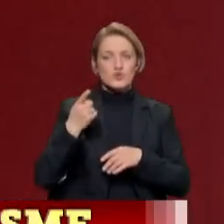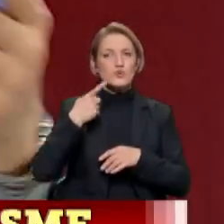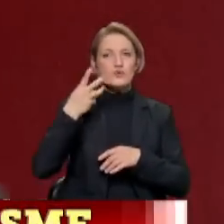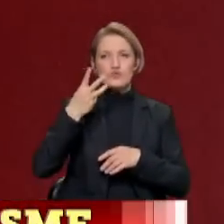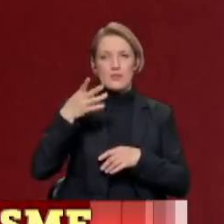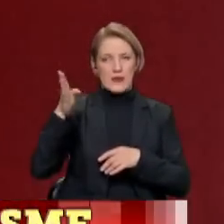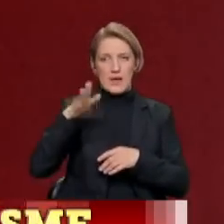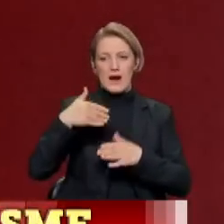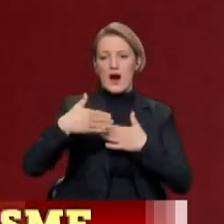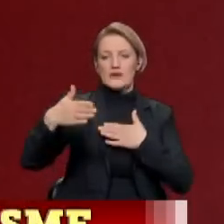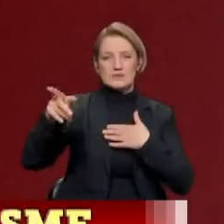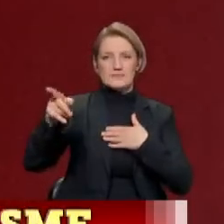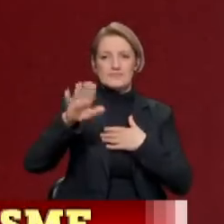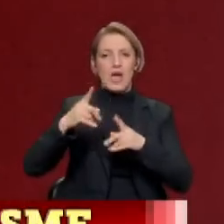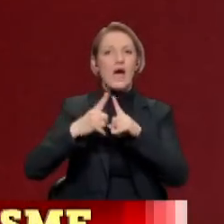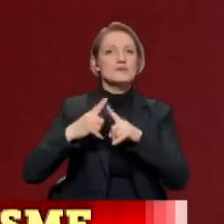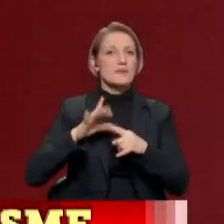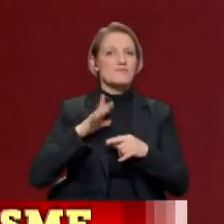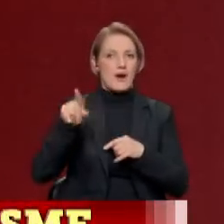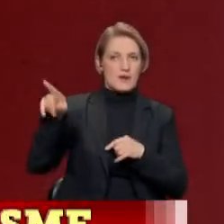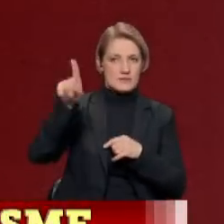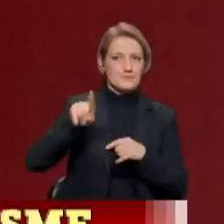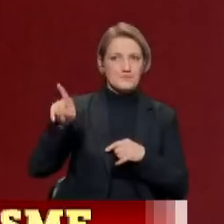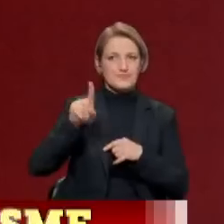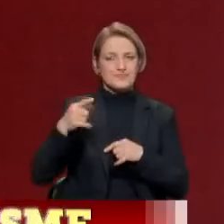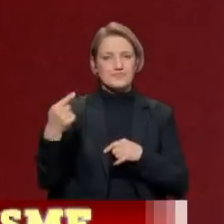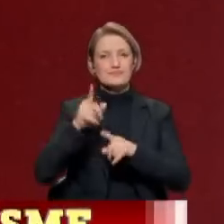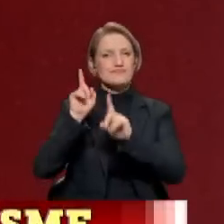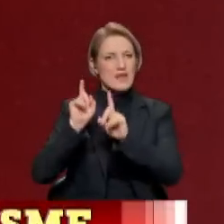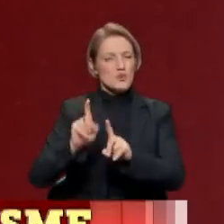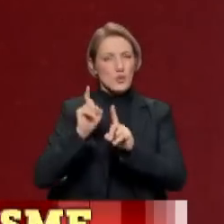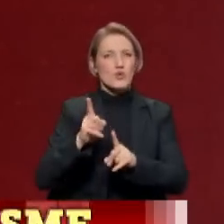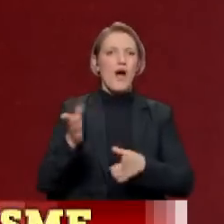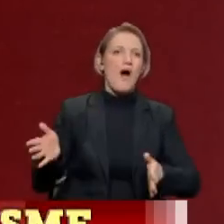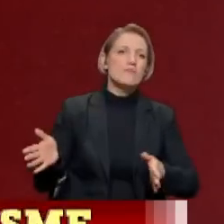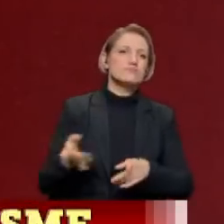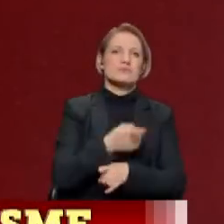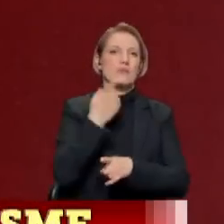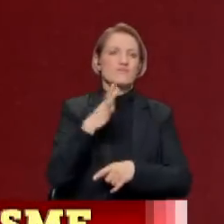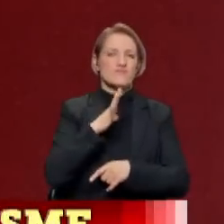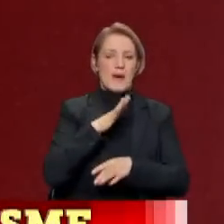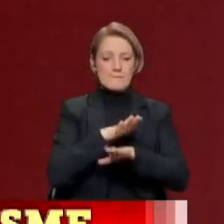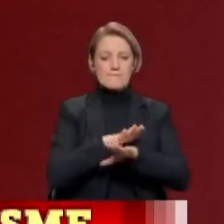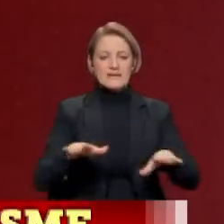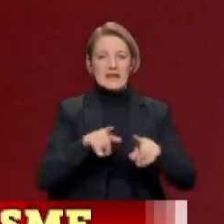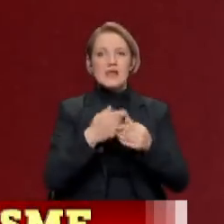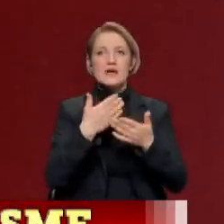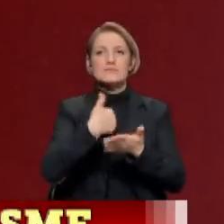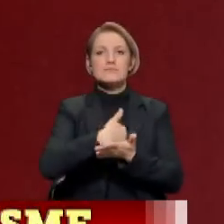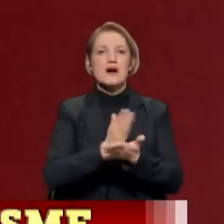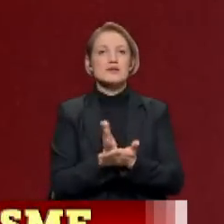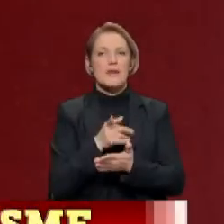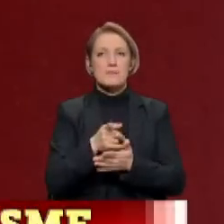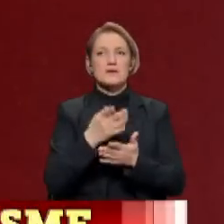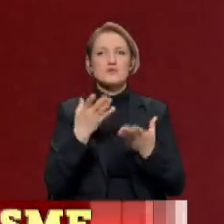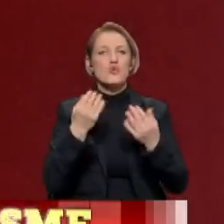cephesinin, karşı mahallenin türlü hesapları var. Fitne, dedikodu, her şey var. Masanın